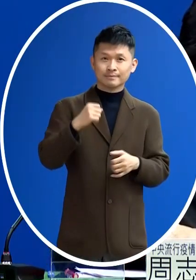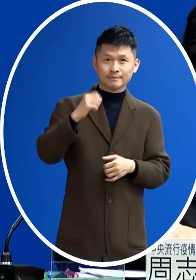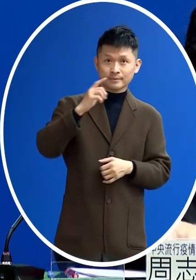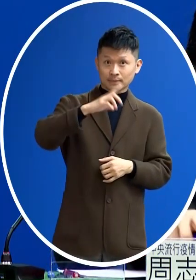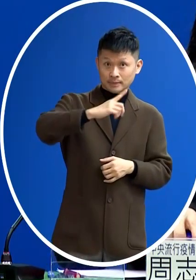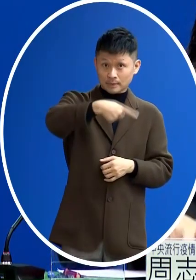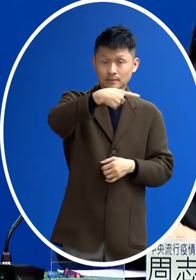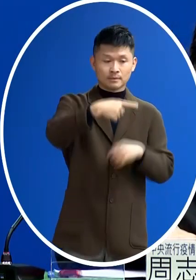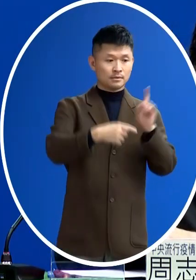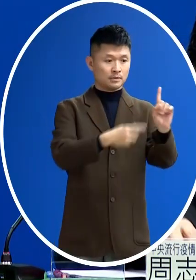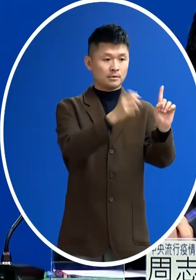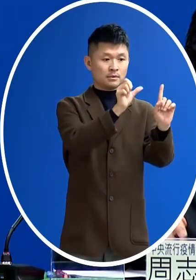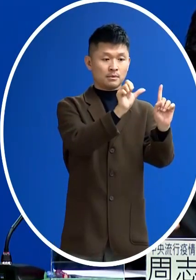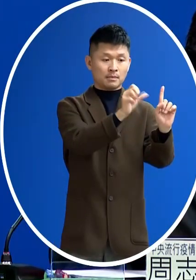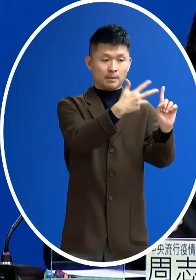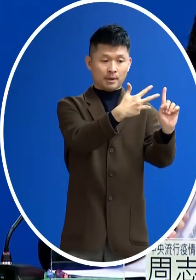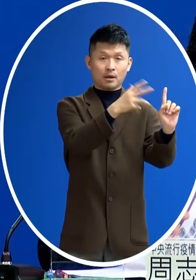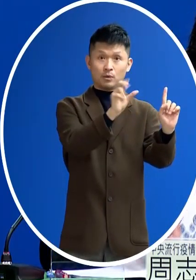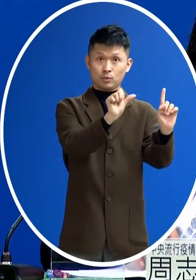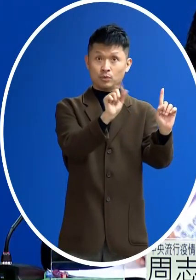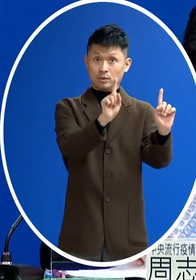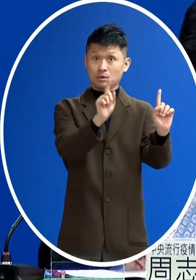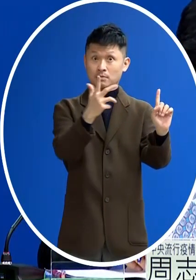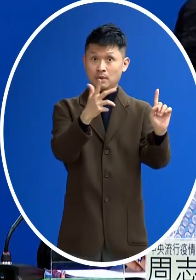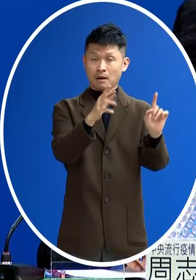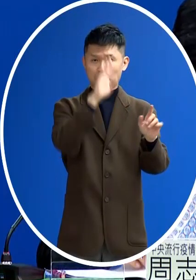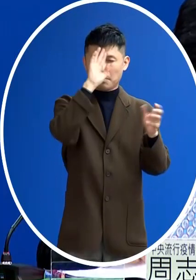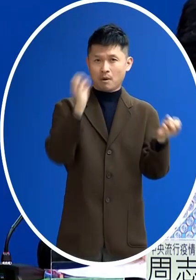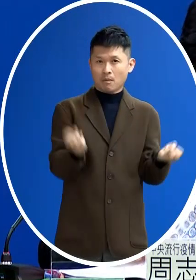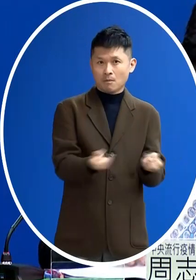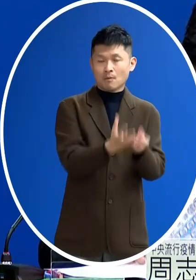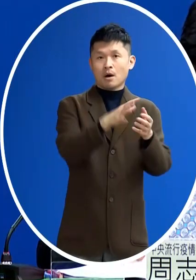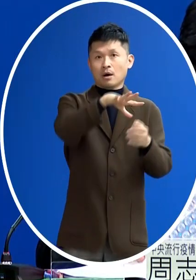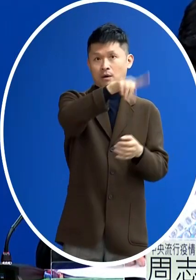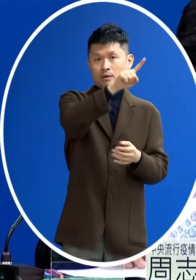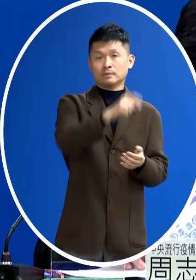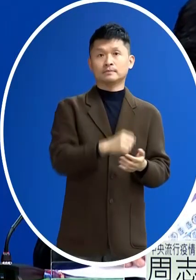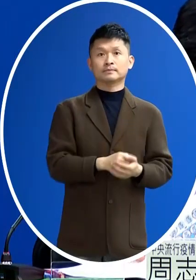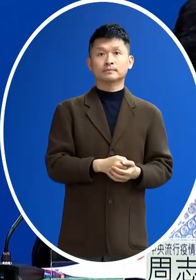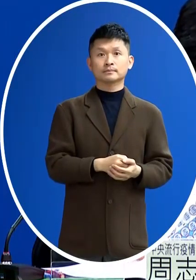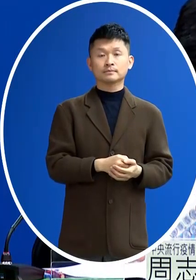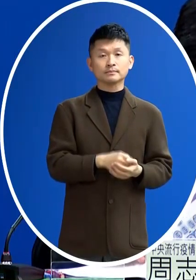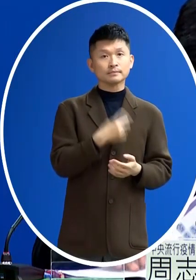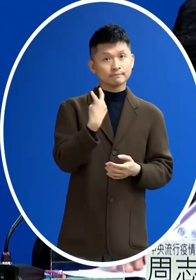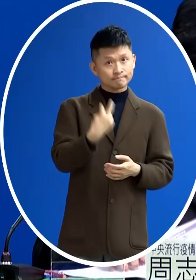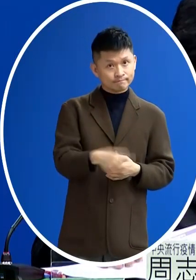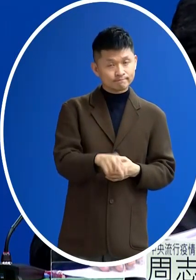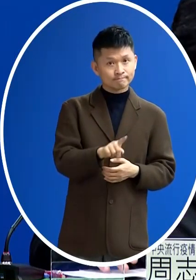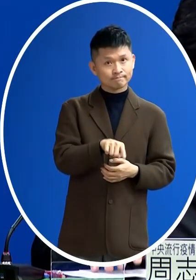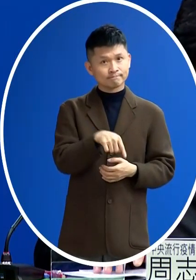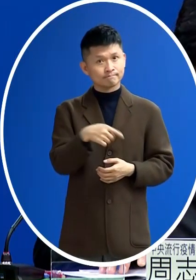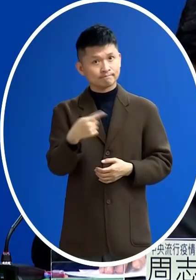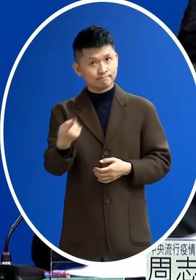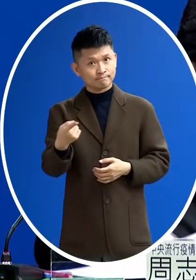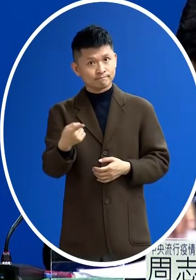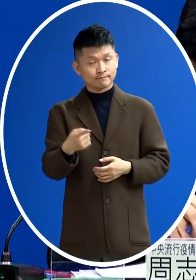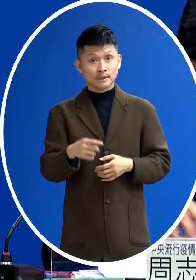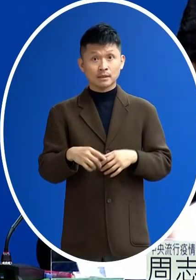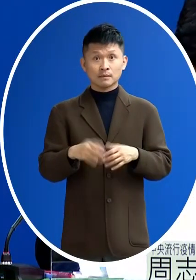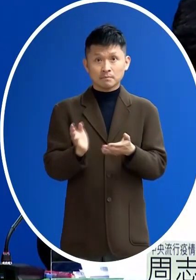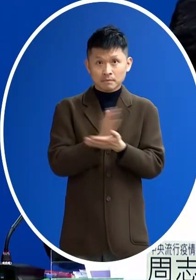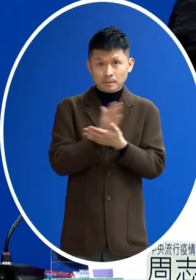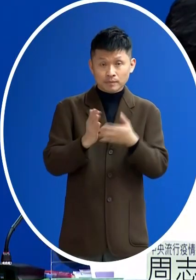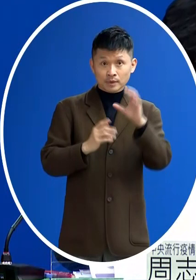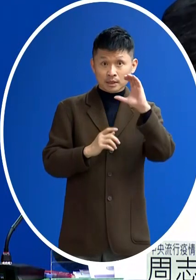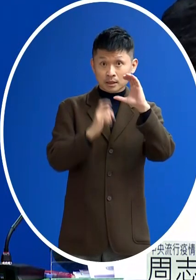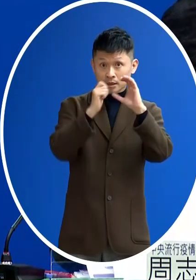这个18518，然后那就是说他后续当然还要看他这个 CT 值的一些